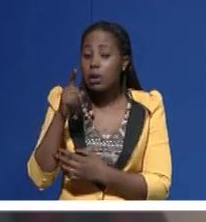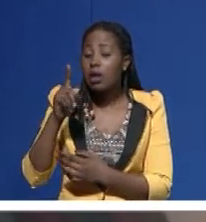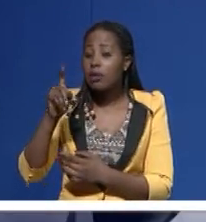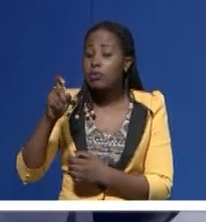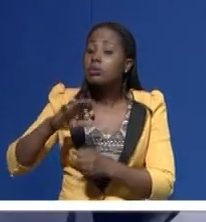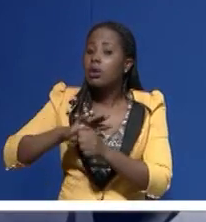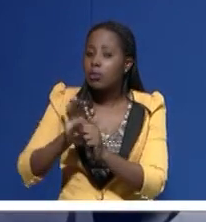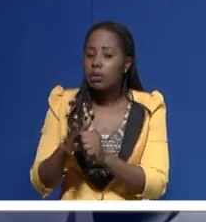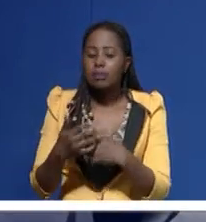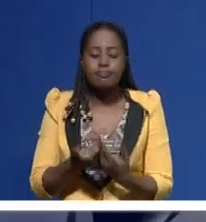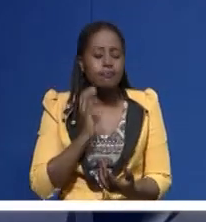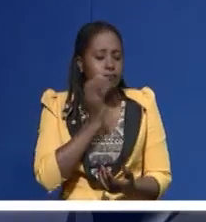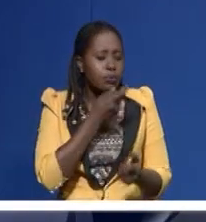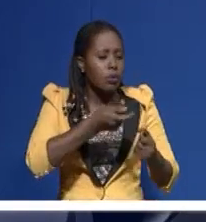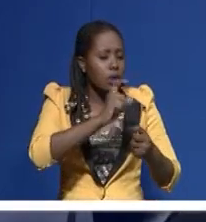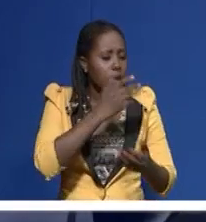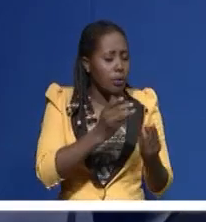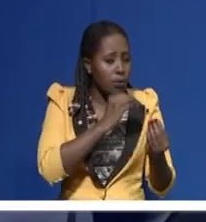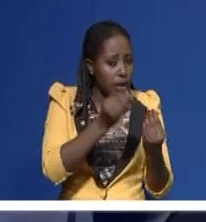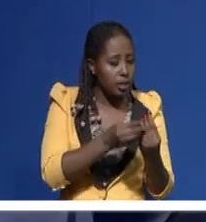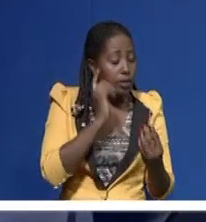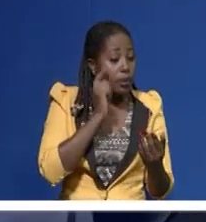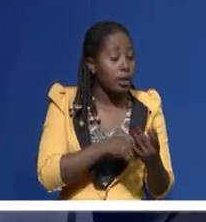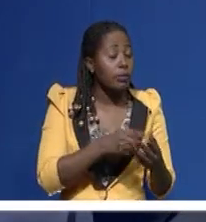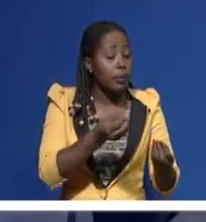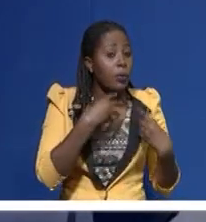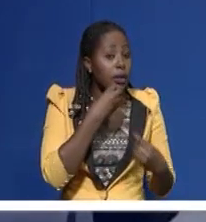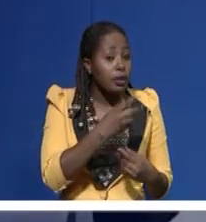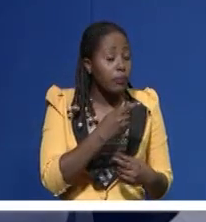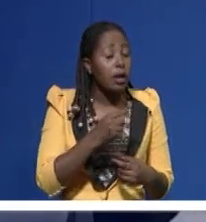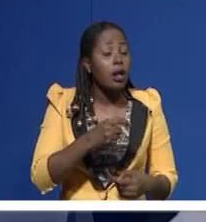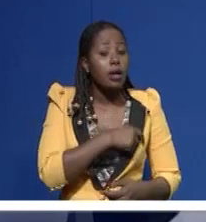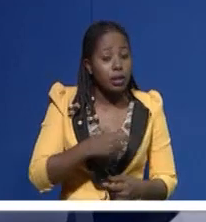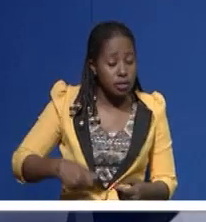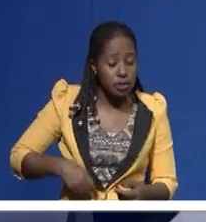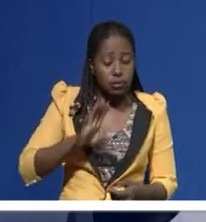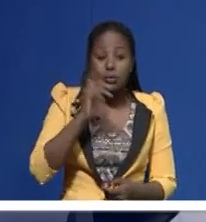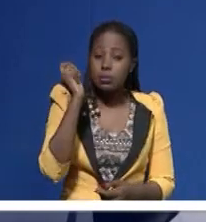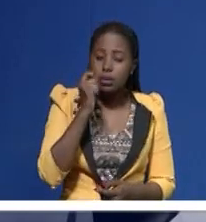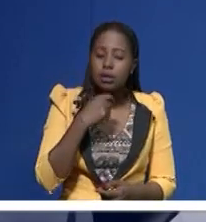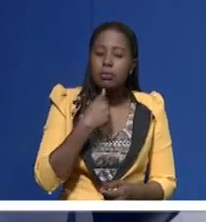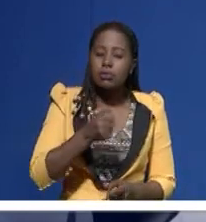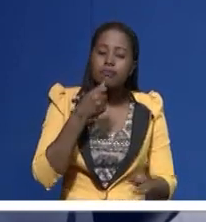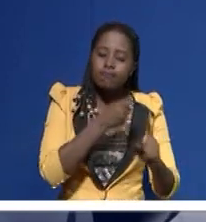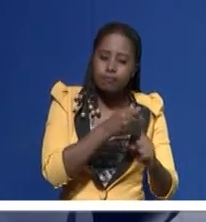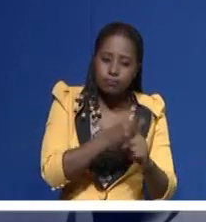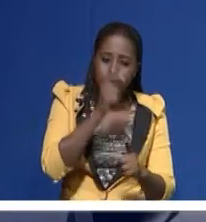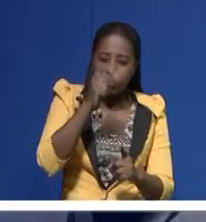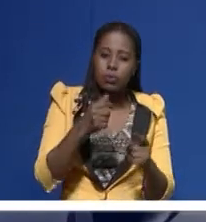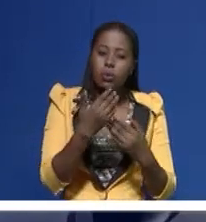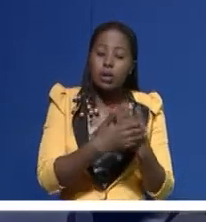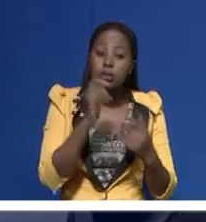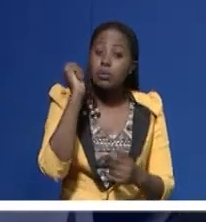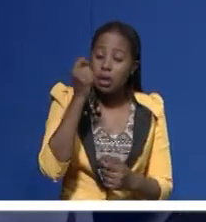virusi vya corona. Tahadhari imeongezeka kwa kiwango gani? Maana tunataarifiwa kwamba Rais Uhuru Kenyatta amesisitiza sana wananchi wa